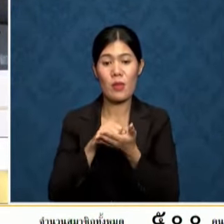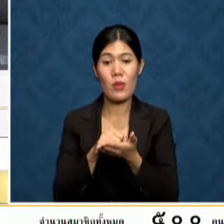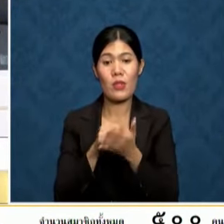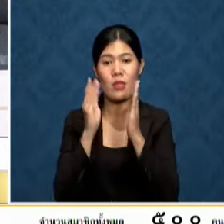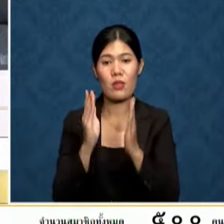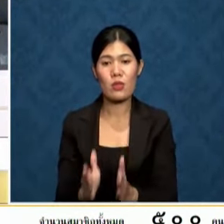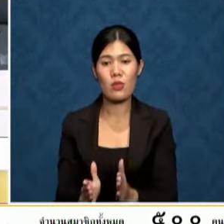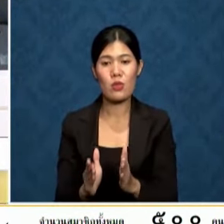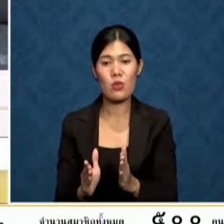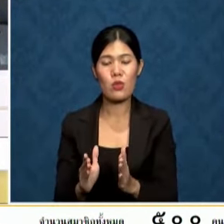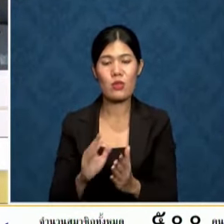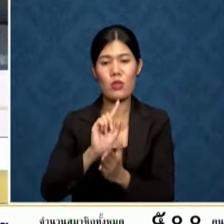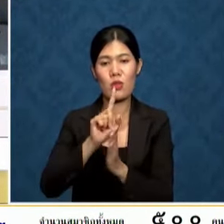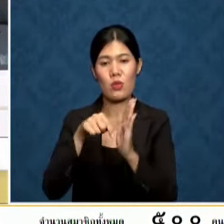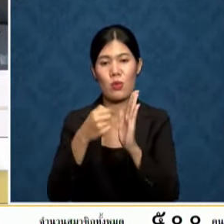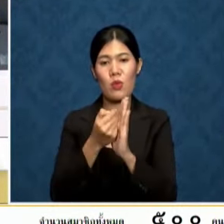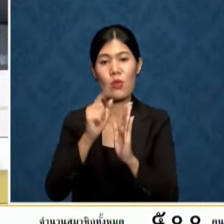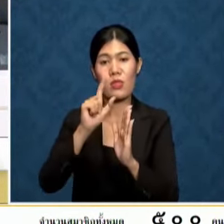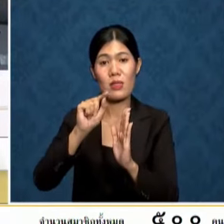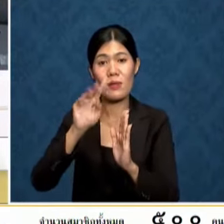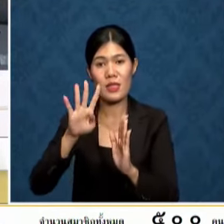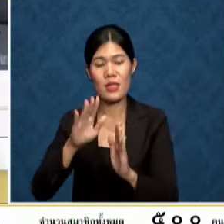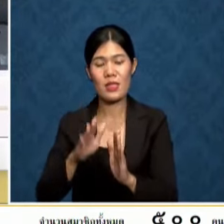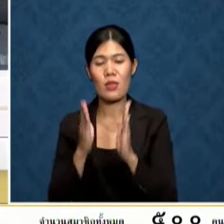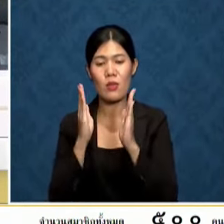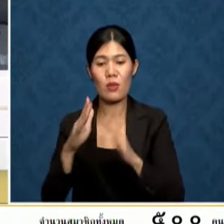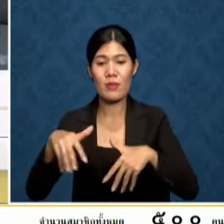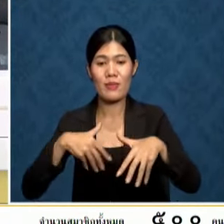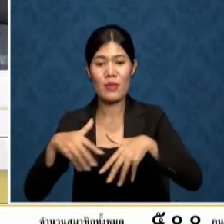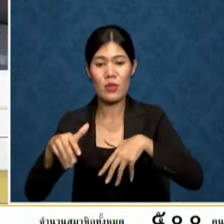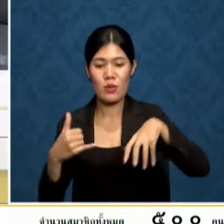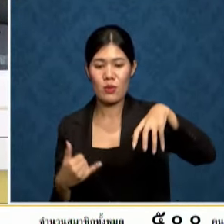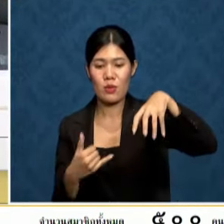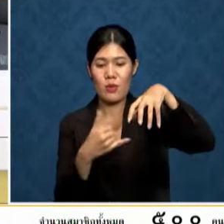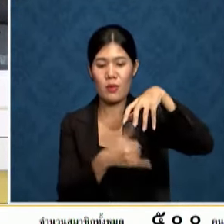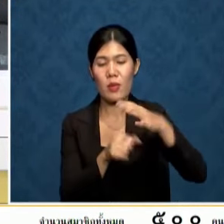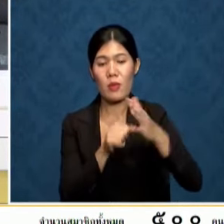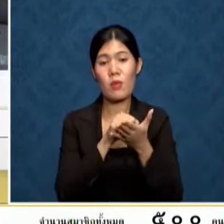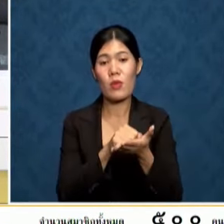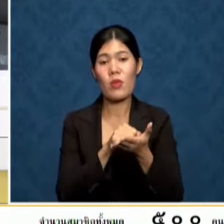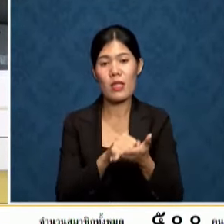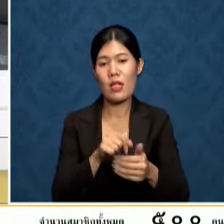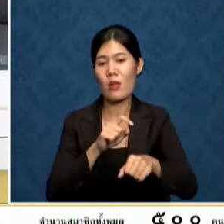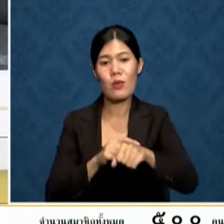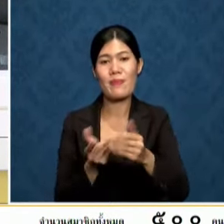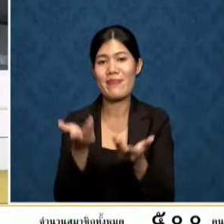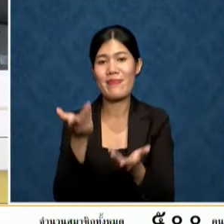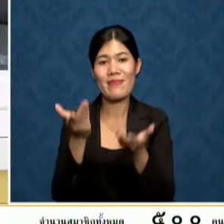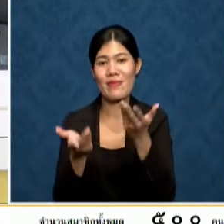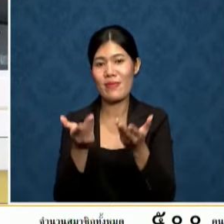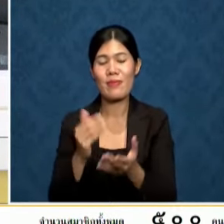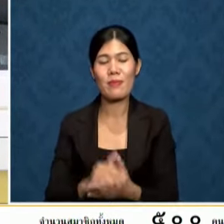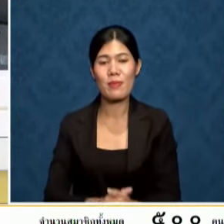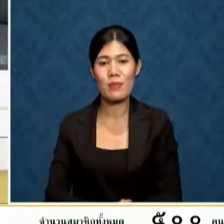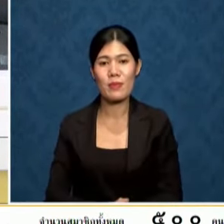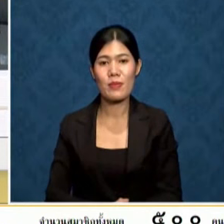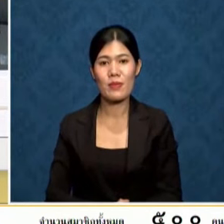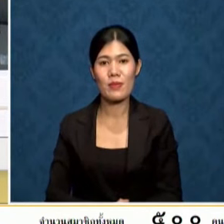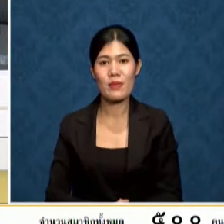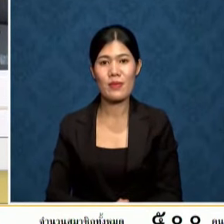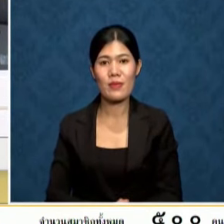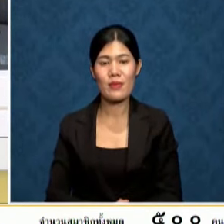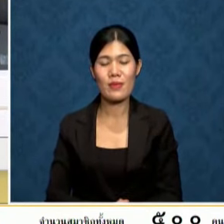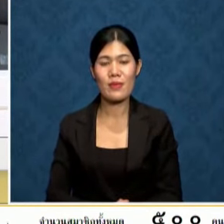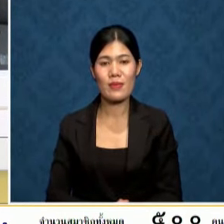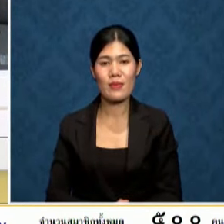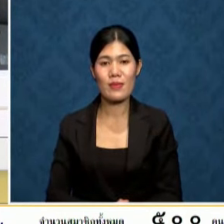ไม่ว่าพี่น้องประชาชนมีความต้องการเข้าถึงบริการของรัฐกี่กี่เวลาใดก็ได้กลไกที่ว่า